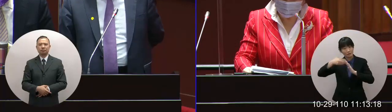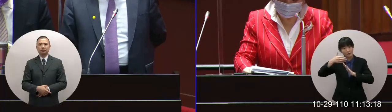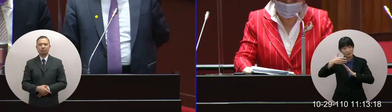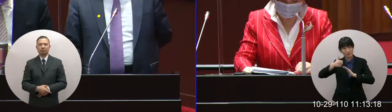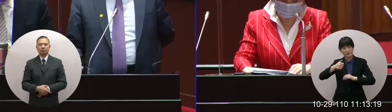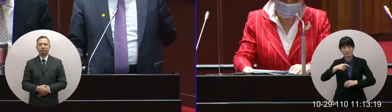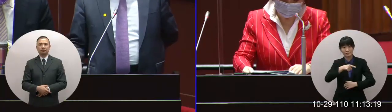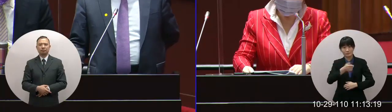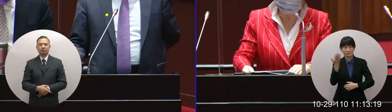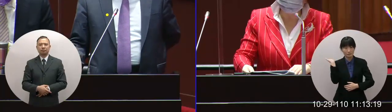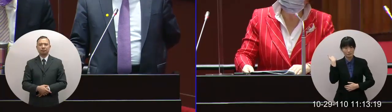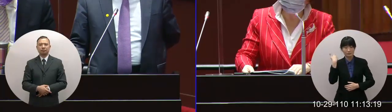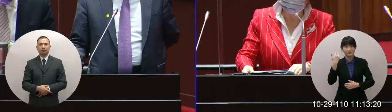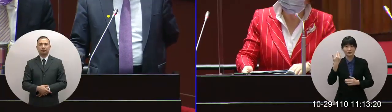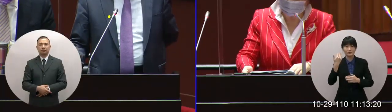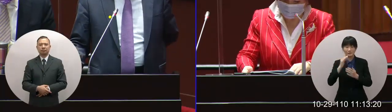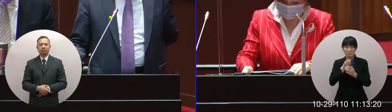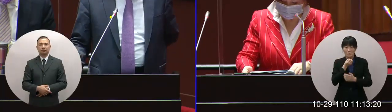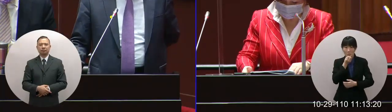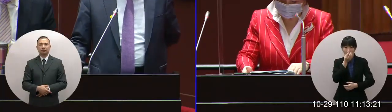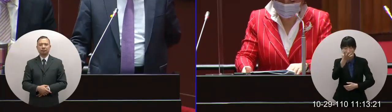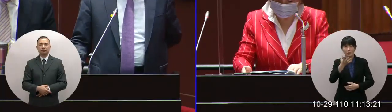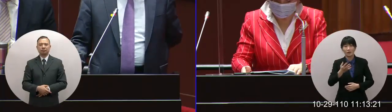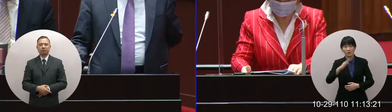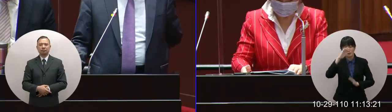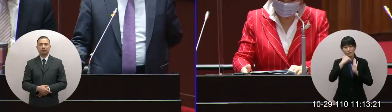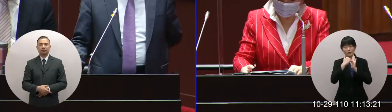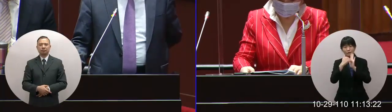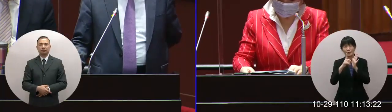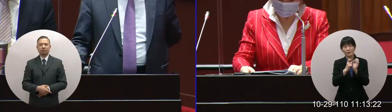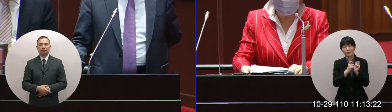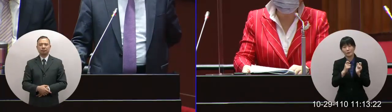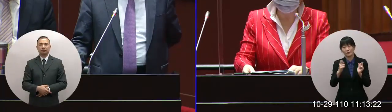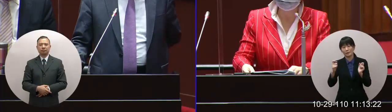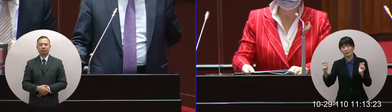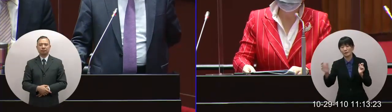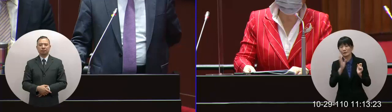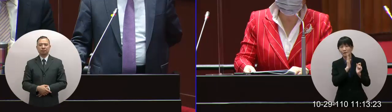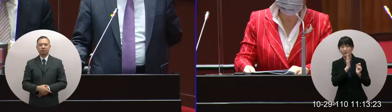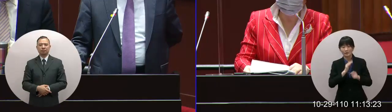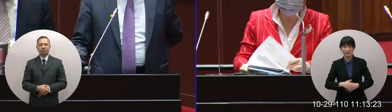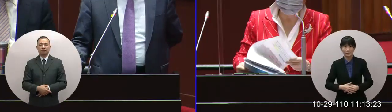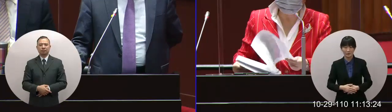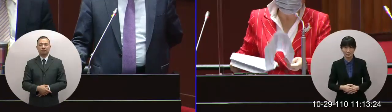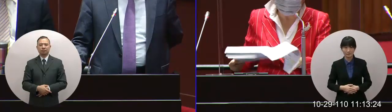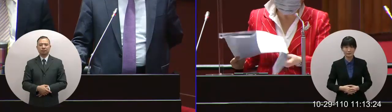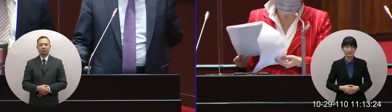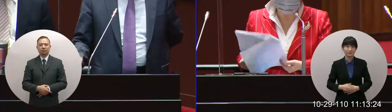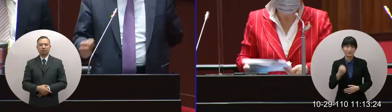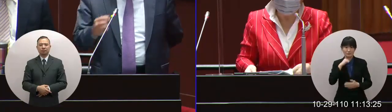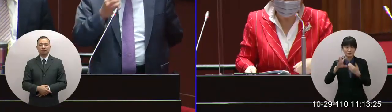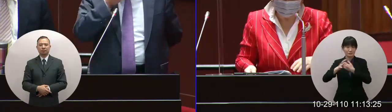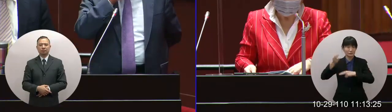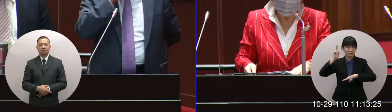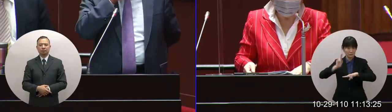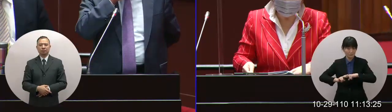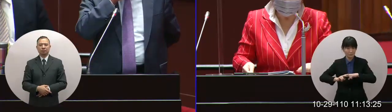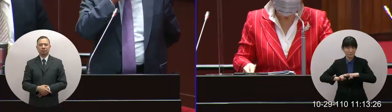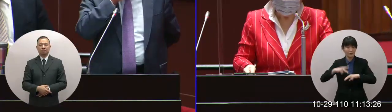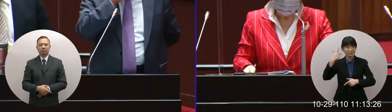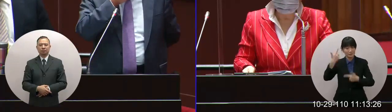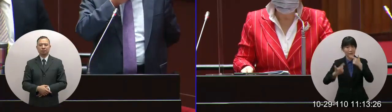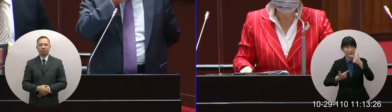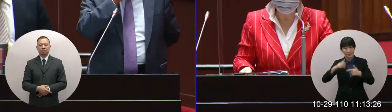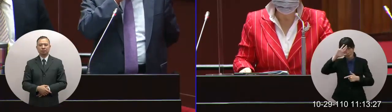在后疫情时代，防疫是一场长期的抗战，防疫思维会从封锁走向共存啊。不